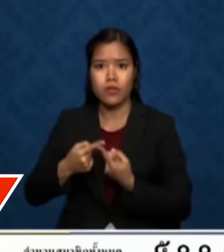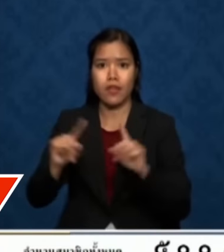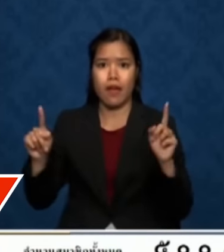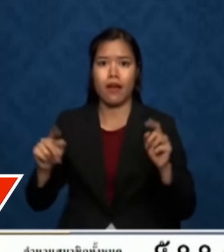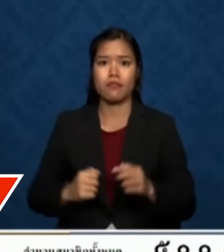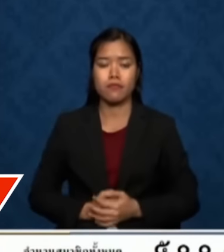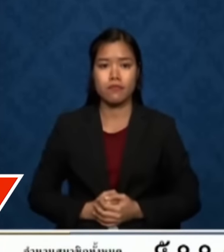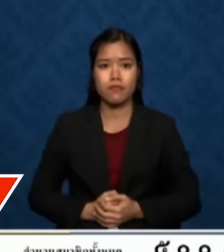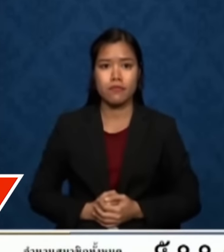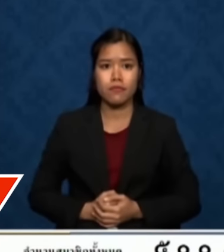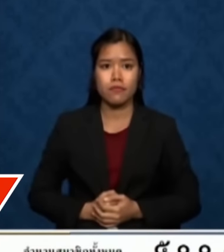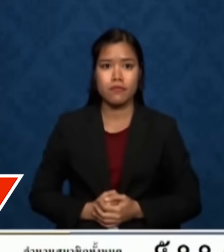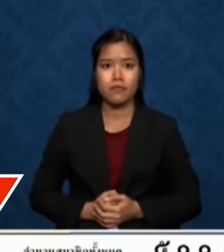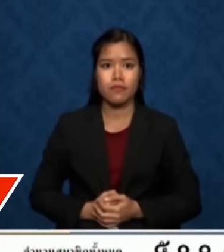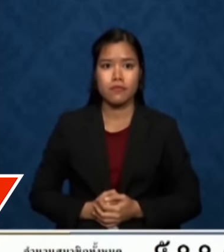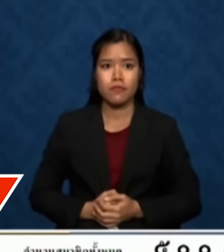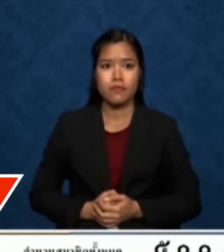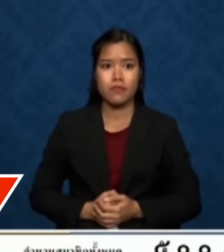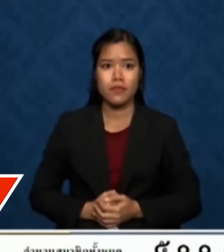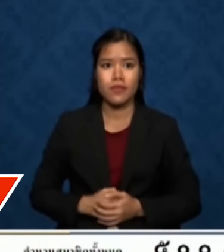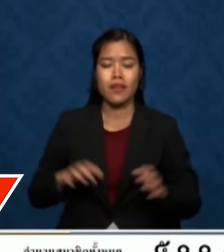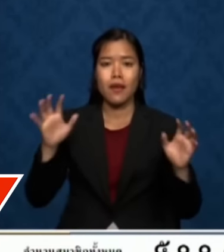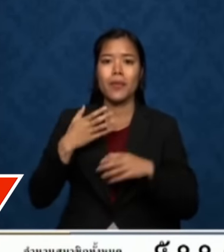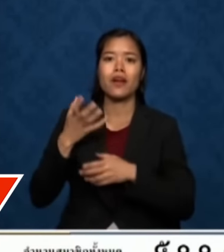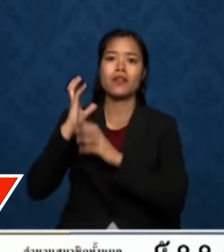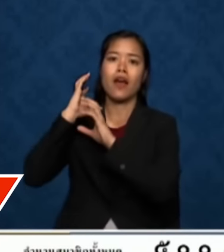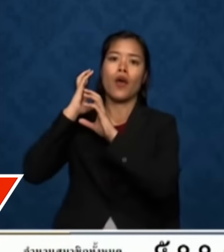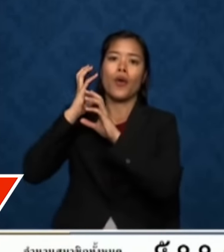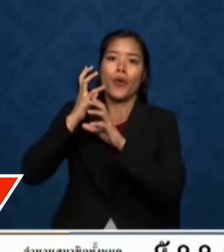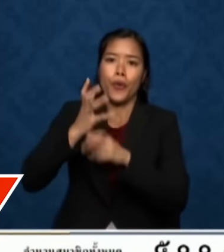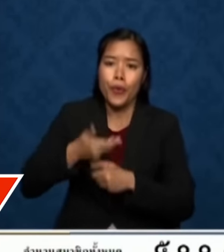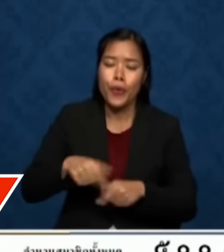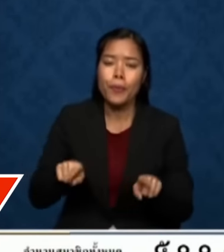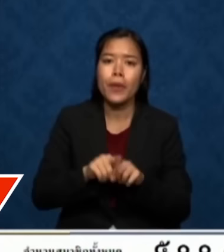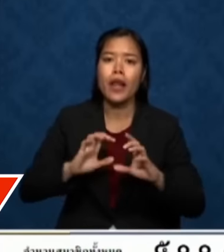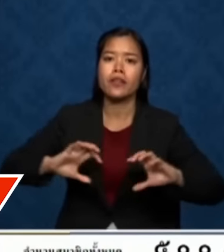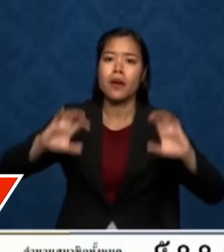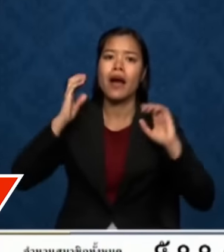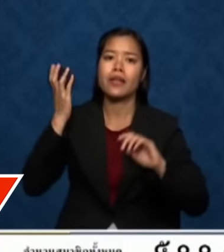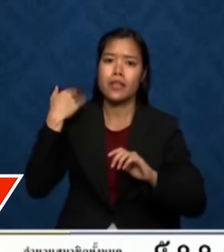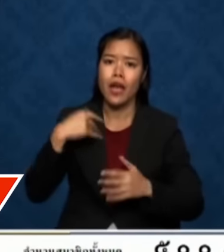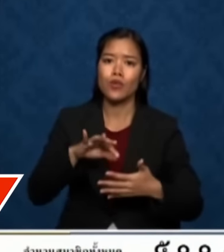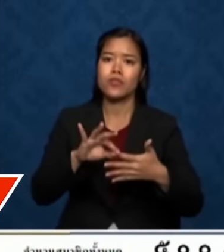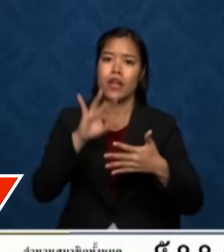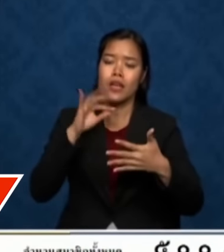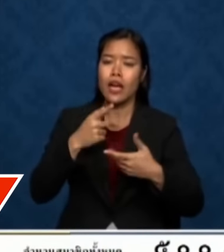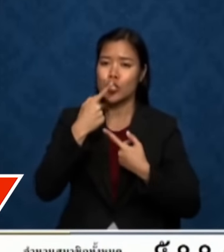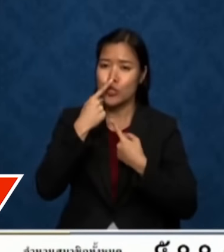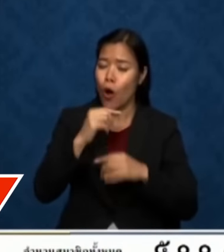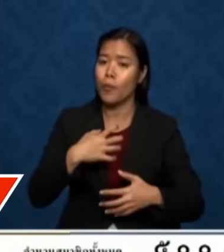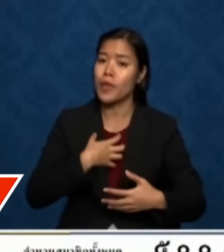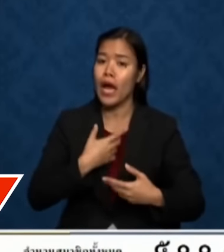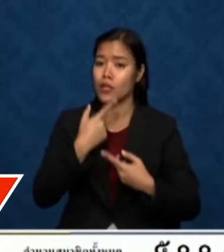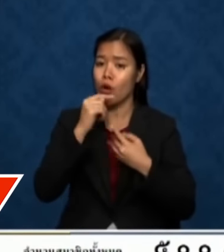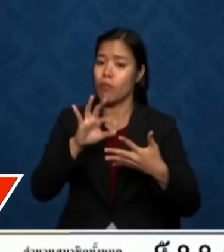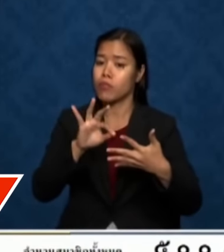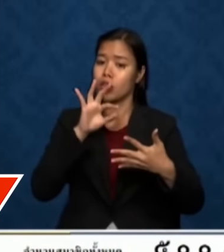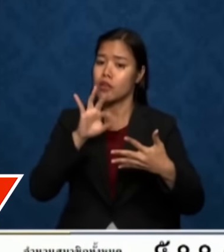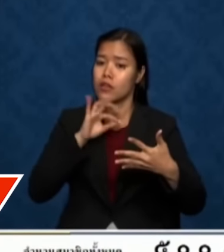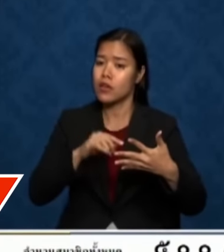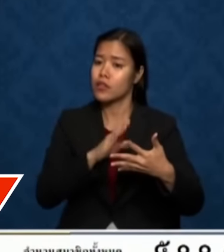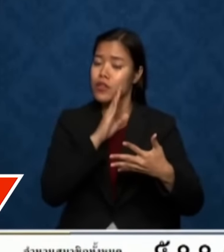ไม่อย่างนั้นค่ะบรรยากาศเก่าๆมันก็จะวนกลับมาไม่ไปไหนเลยค่ะท่านจะเลือกตอบคำถามที่ท่านพอใจค่ะและไม่ตอบคำ